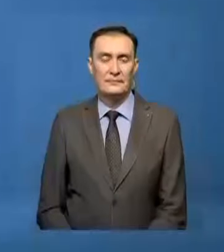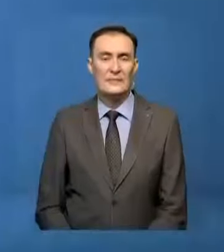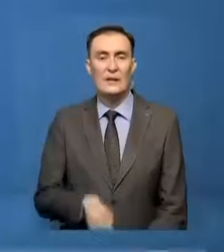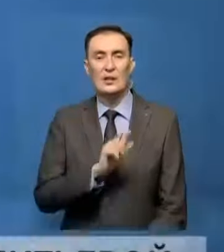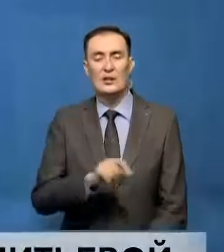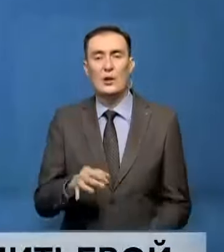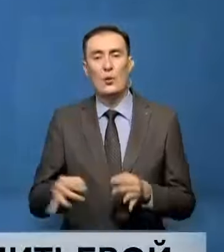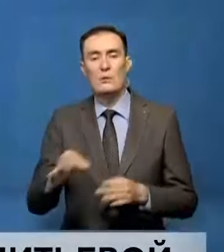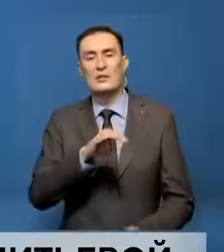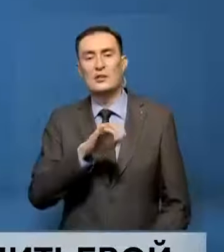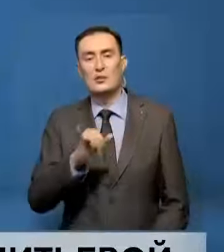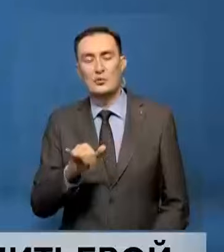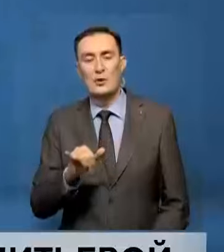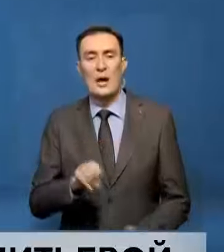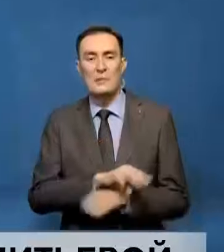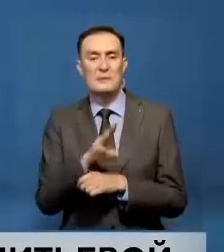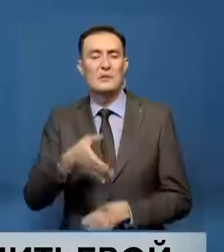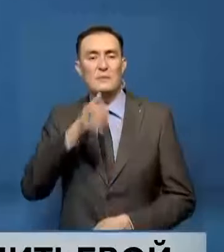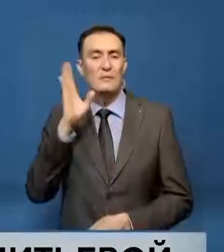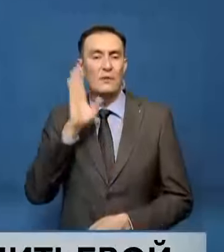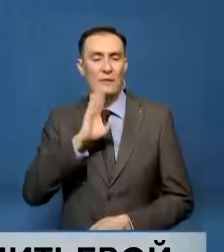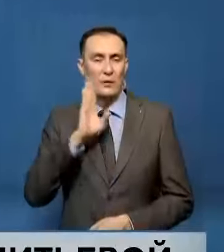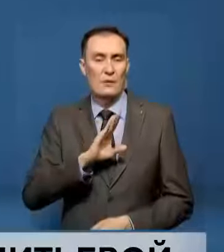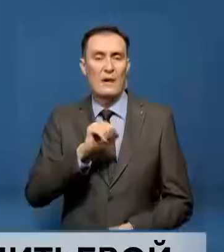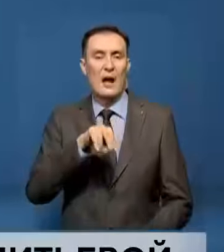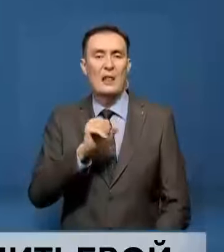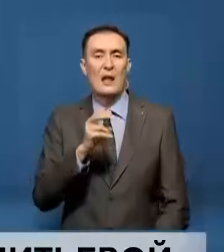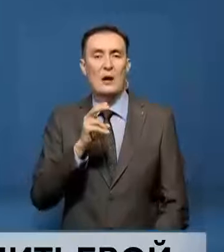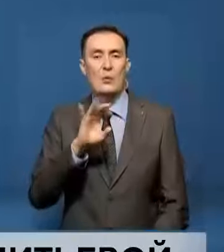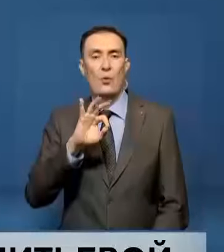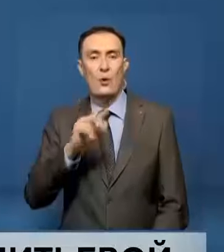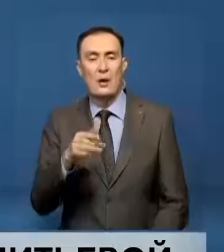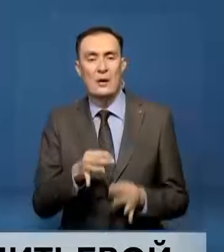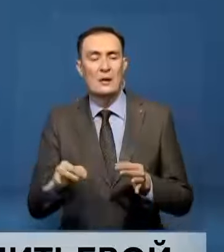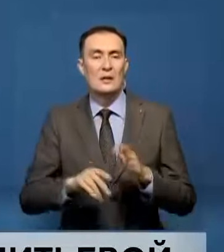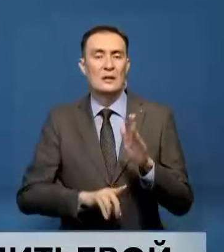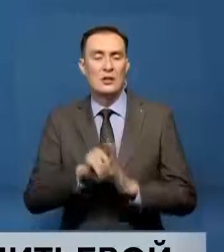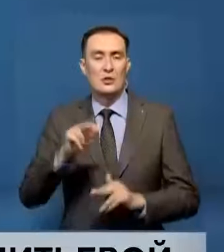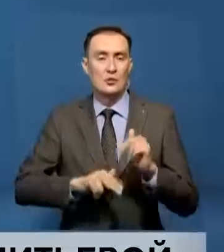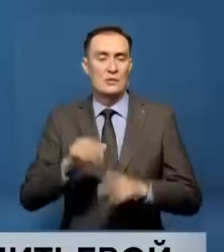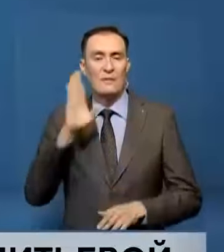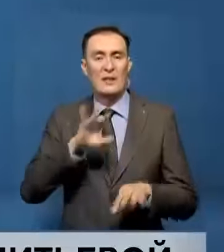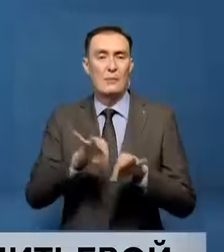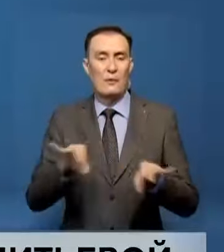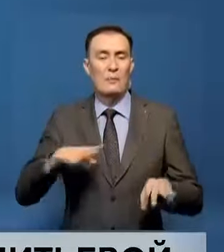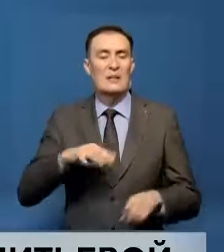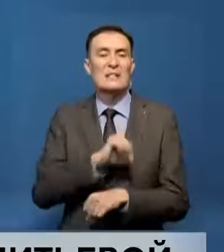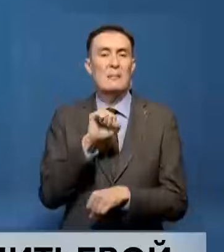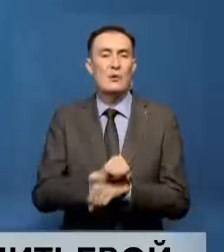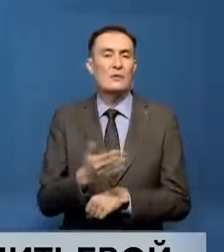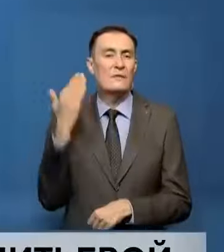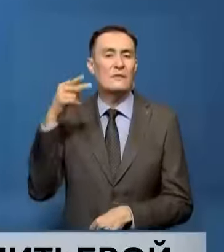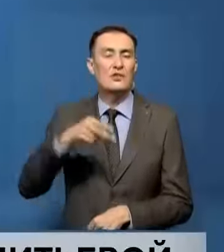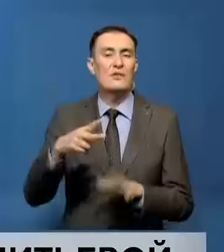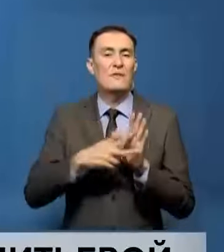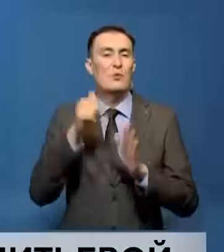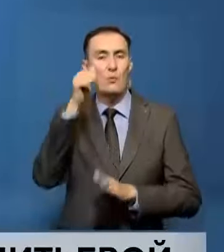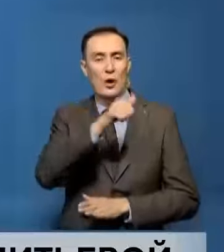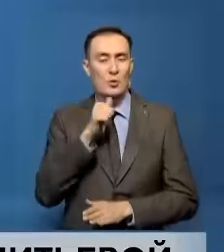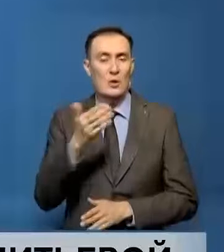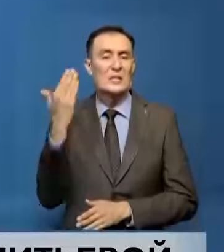Жители области Жетысу обеспечат питьевой водой. В Волокольском районе возобновили строительство водопровода. Оно было заморожено еще в 2008